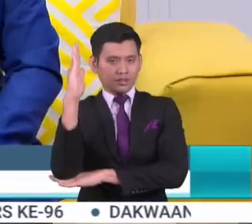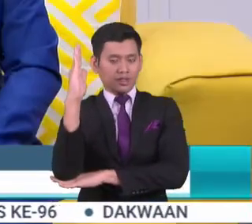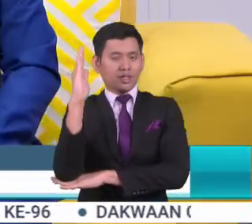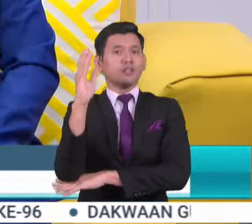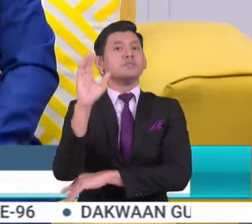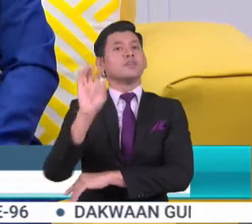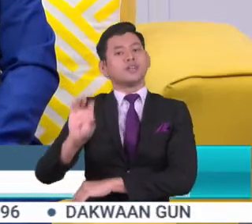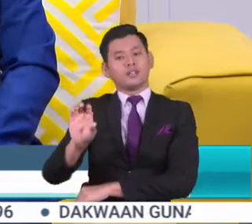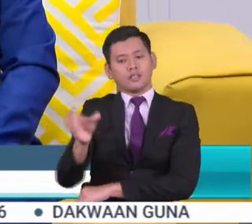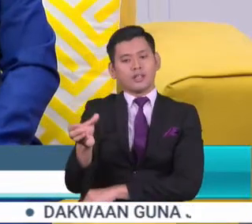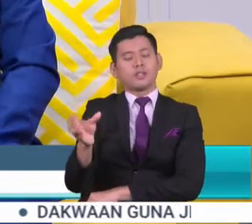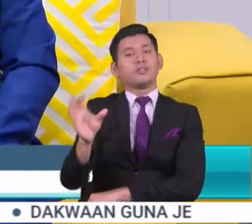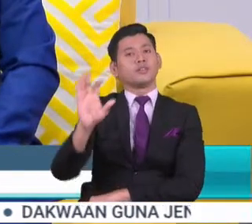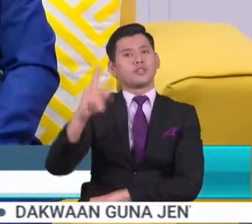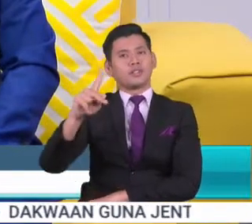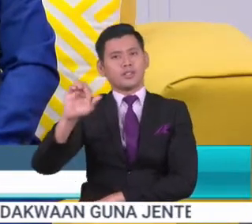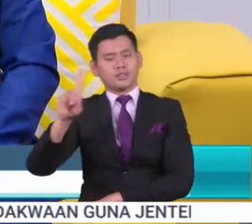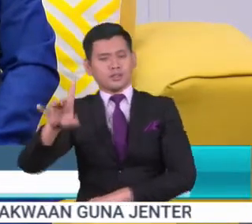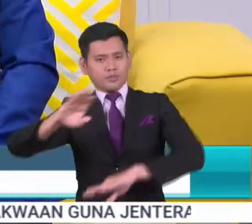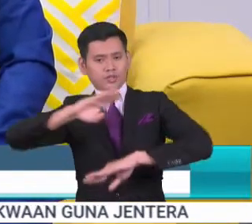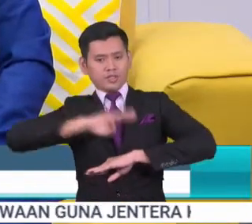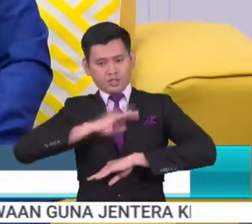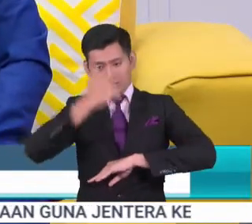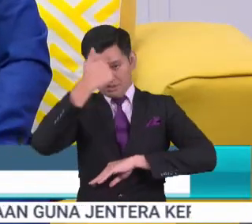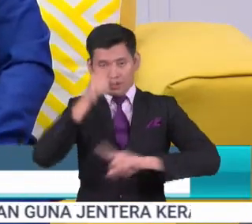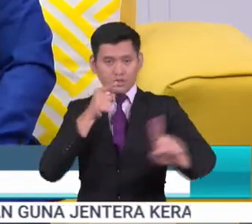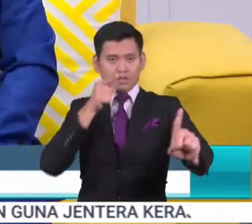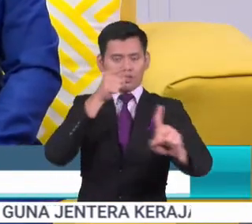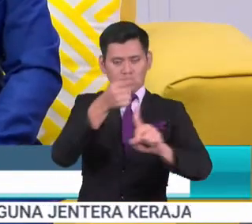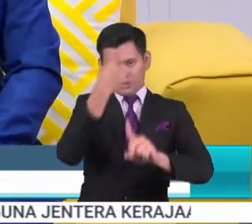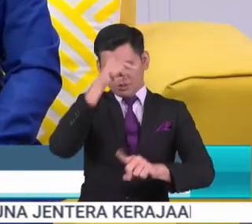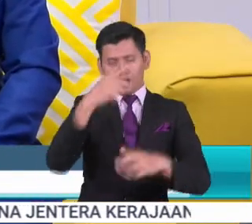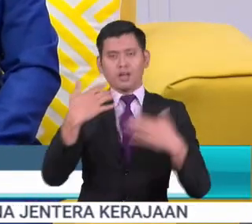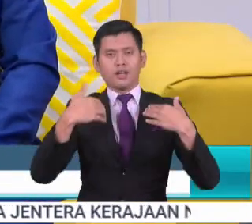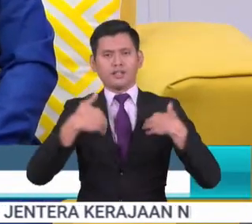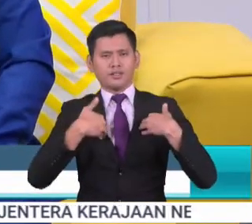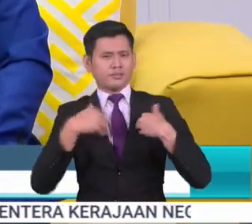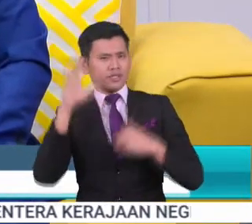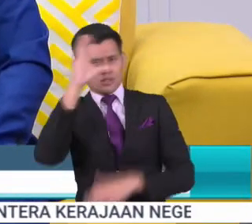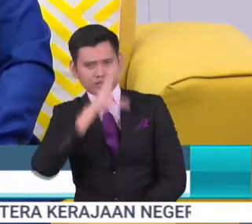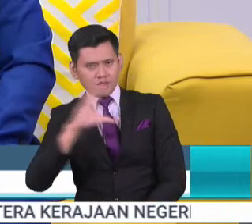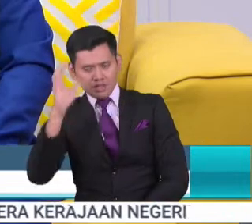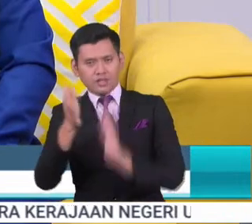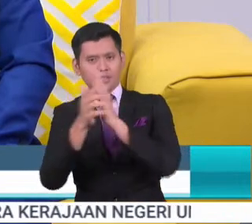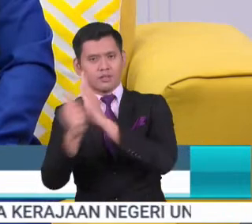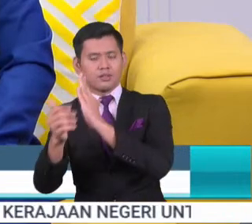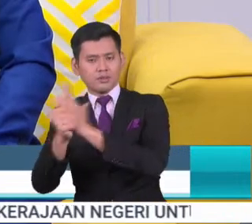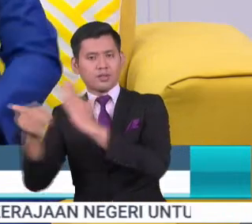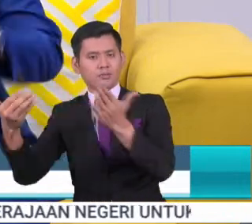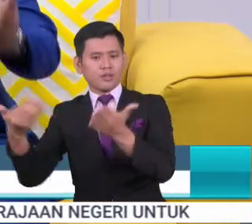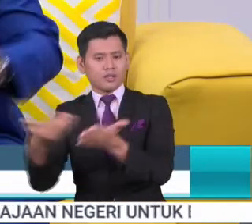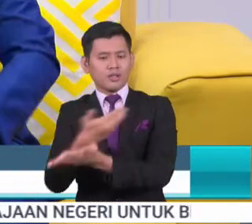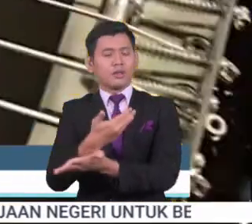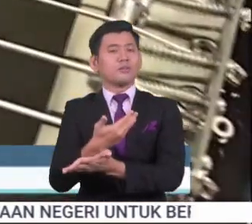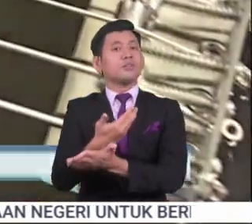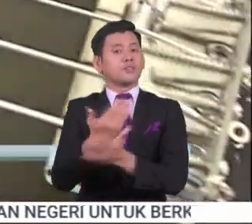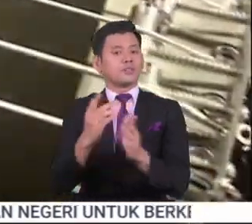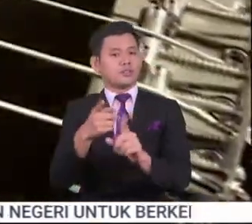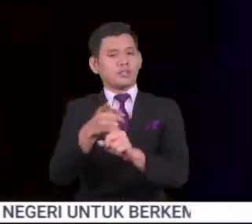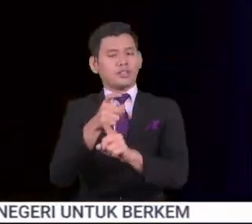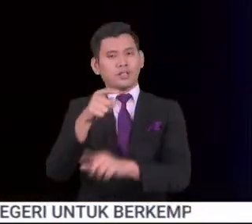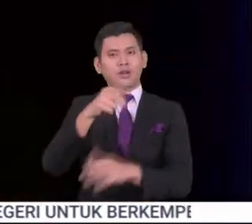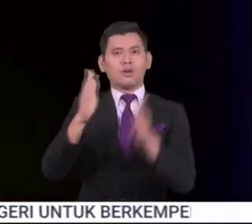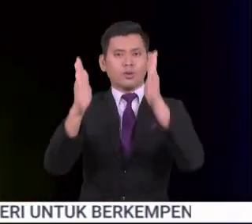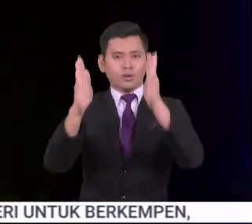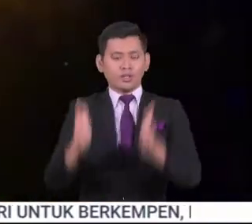Klasik Fatil Hidayat Ghazali berpuas hati kerana objektif utama melahirkan dan mencungkil bakat-bakat sitara atau peserta di